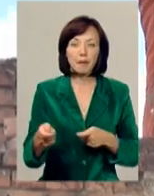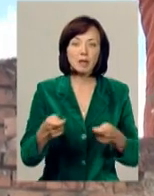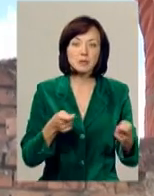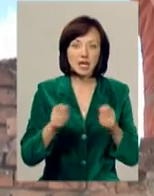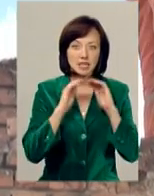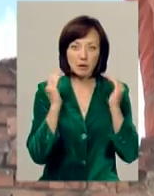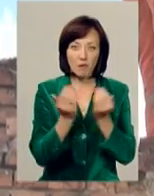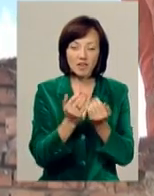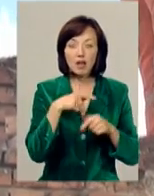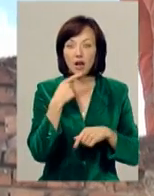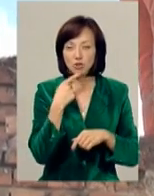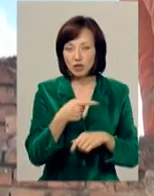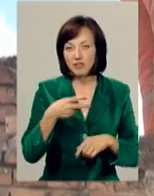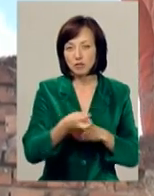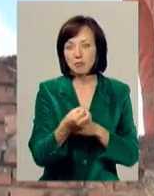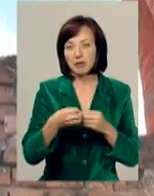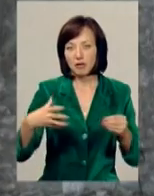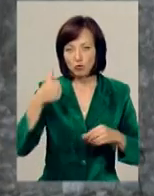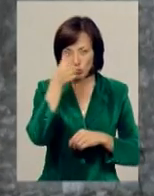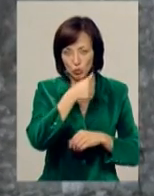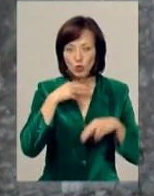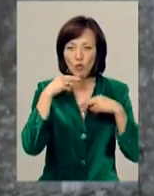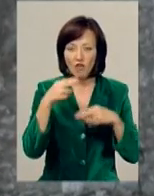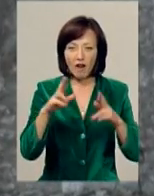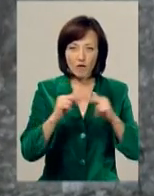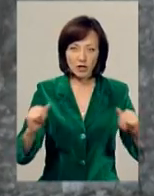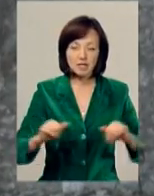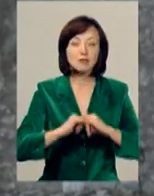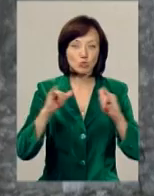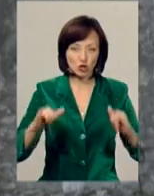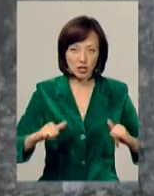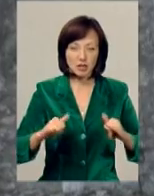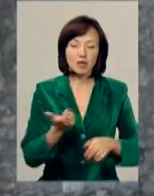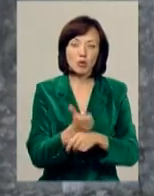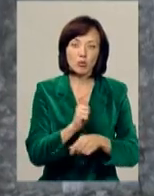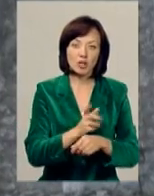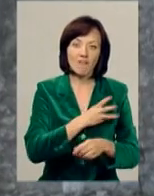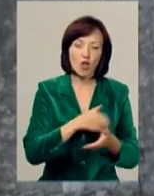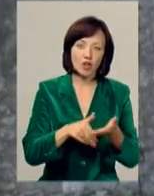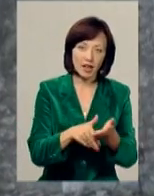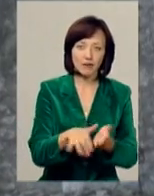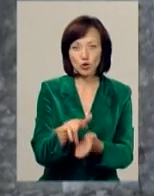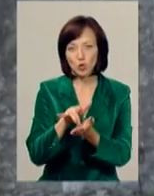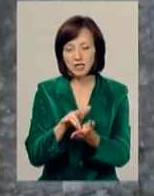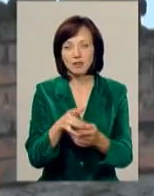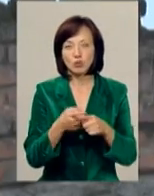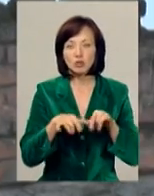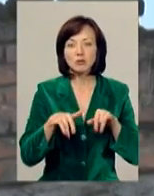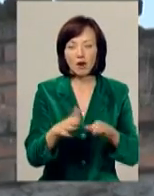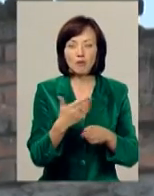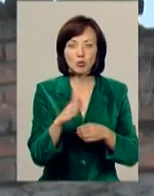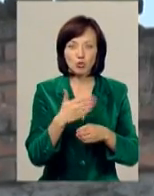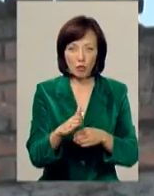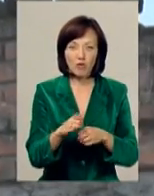заповідника констатує у 2015 році увага до фортеці значно зросла побільшало як волонтерів так і туристів тому справи хоч і